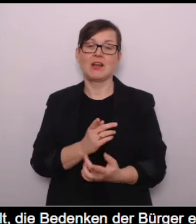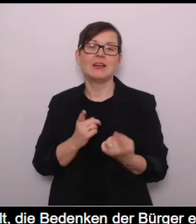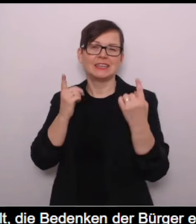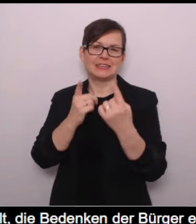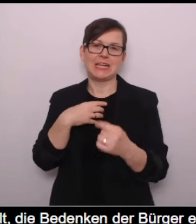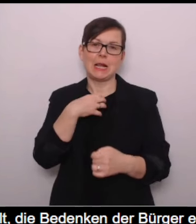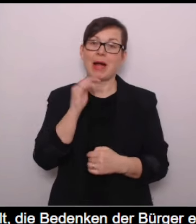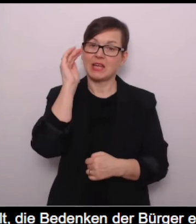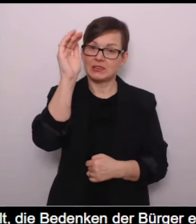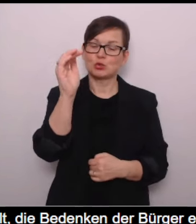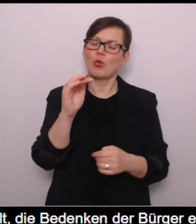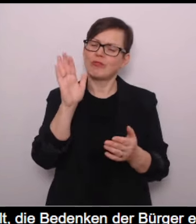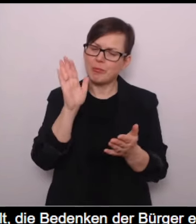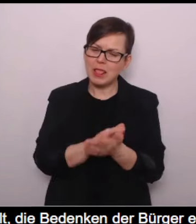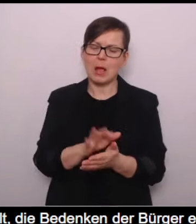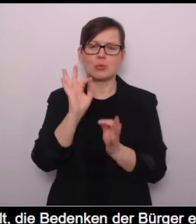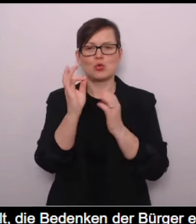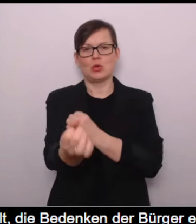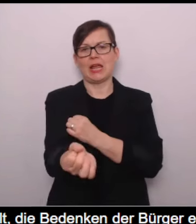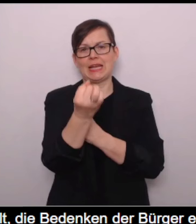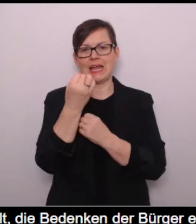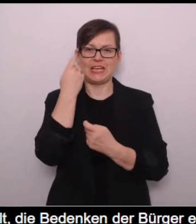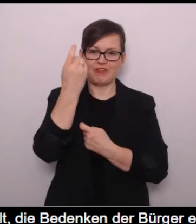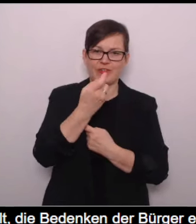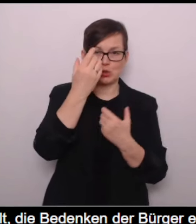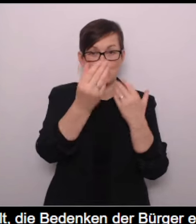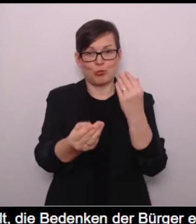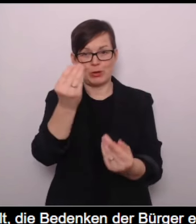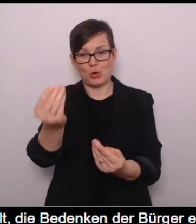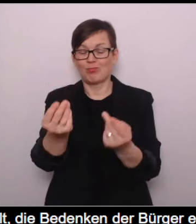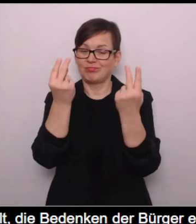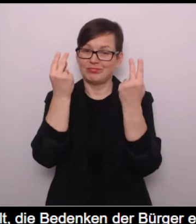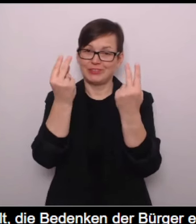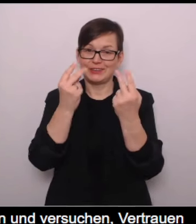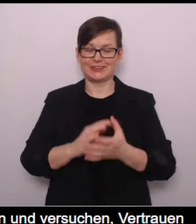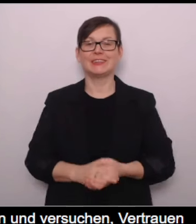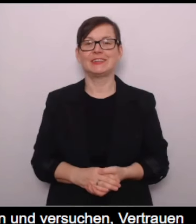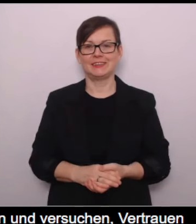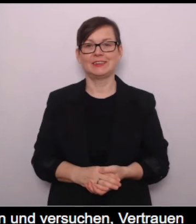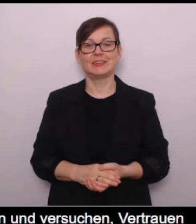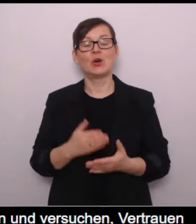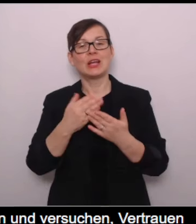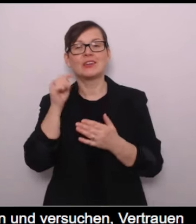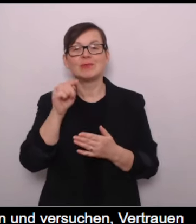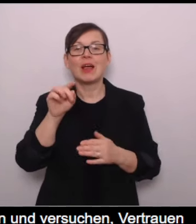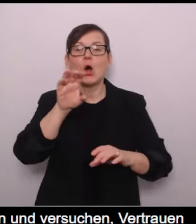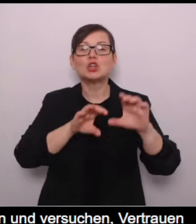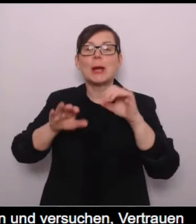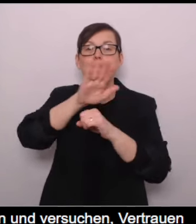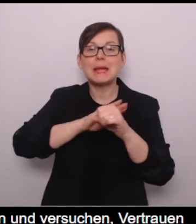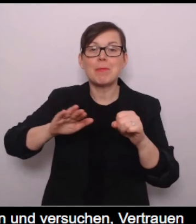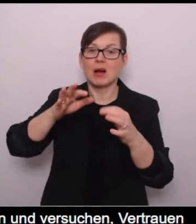Biomasse und sonstigen Ausbauvorhaben, die wir haben, um einfach Bayern weiterhin sicher mit Energie zu versorgen